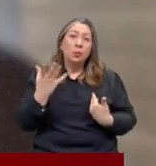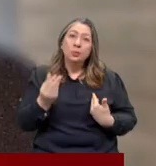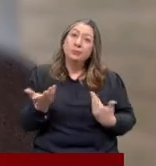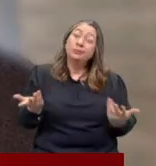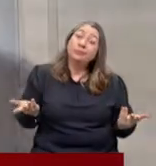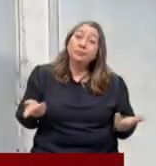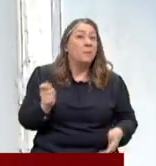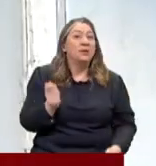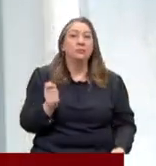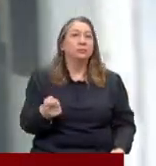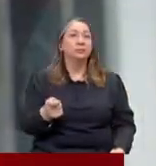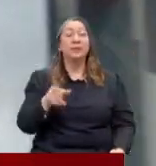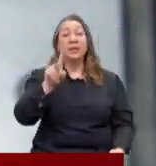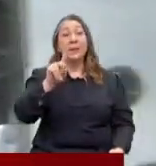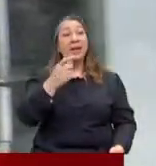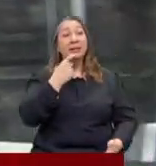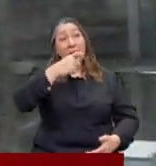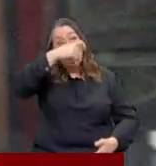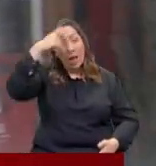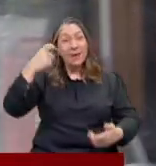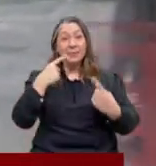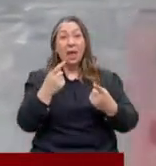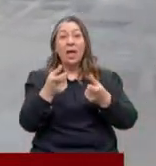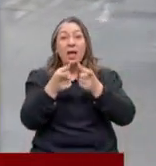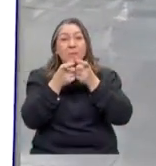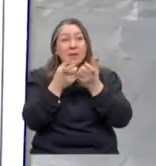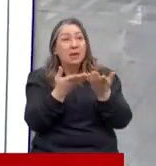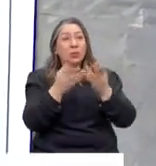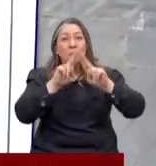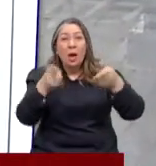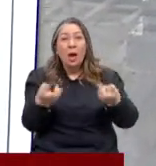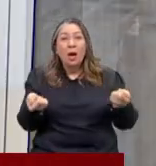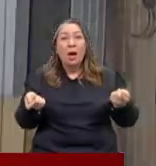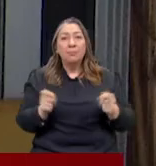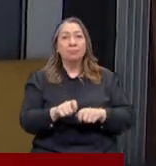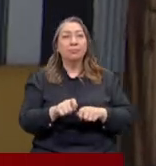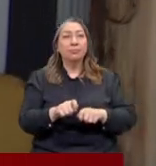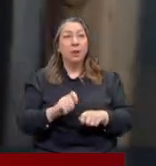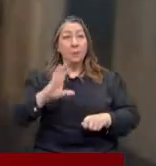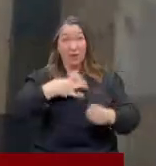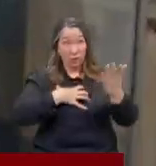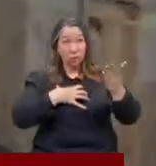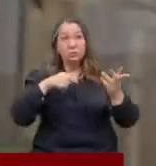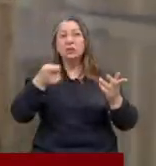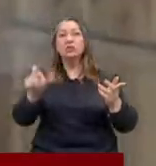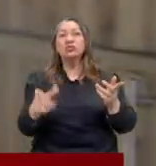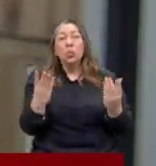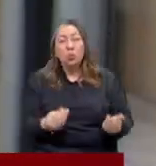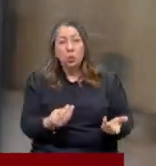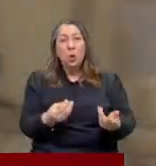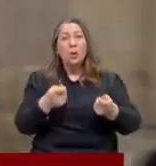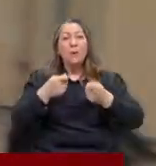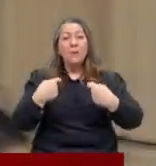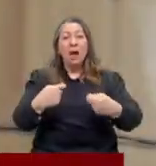mecbur. 21 yıllık emeğim dediği ekmek teknesini kapattı Emrah Kurtcebe. İşveren de şimdi çalışan oldu.